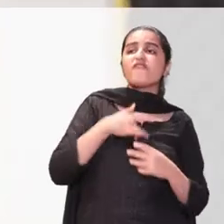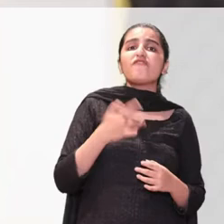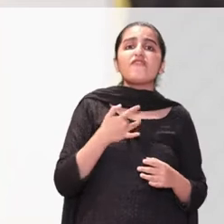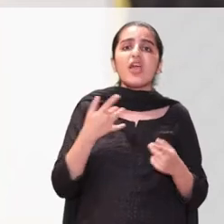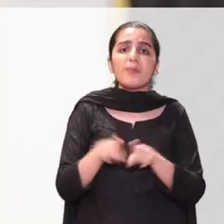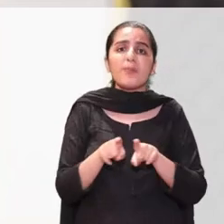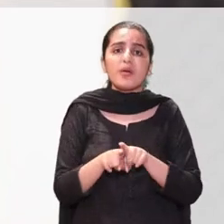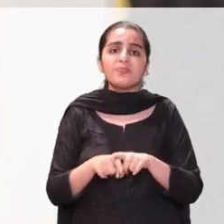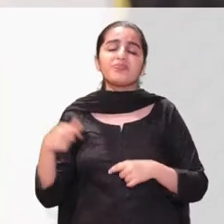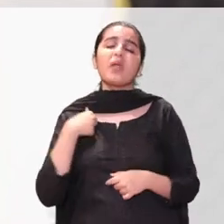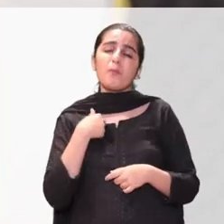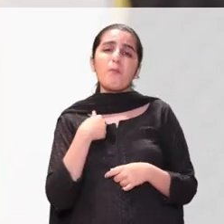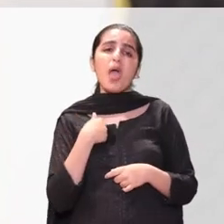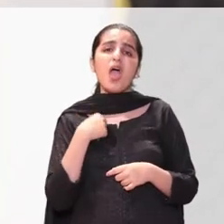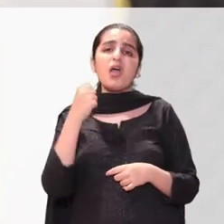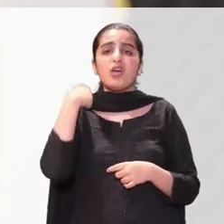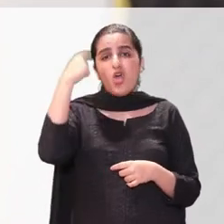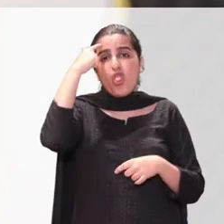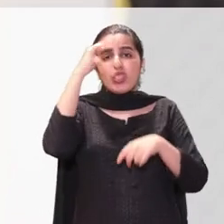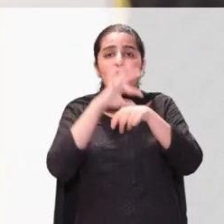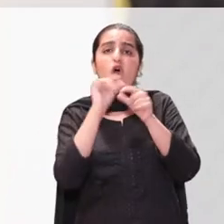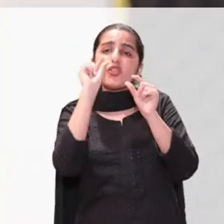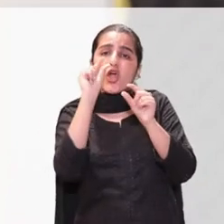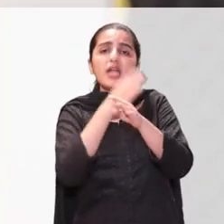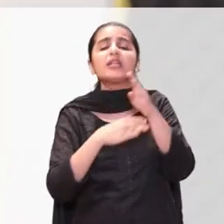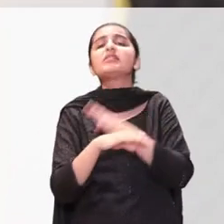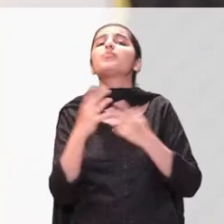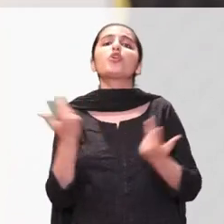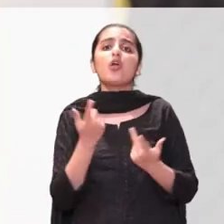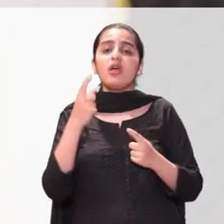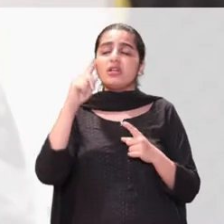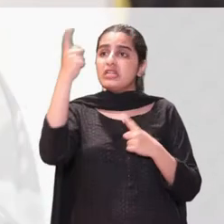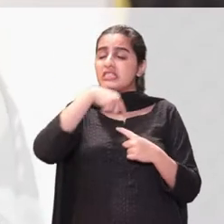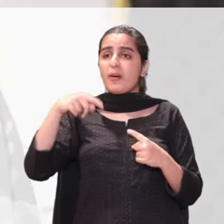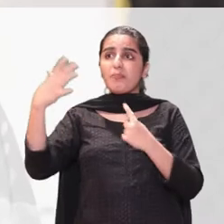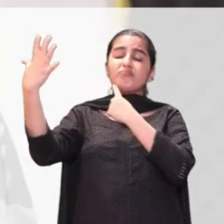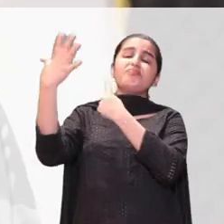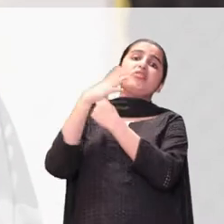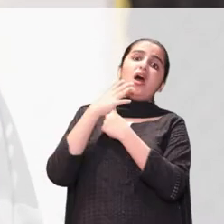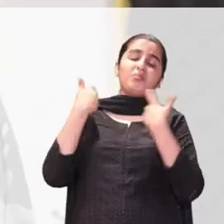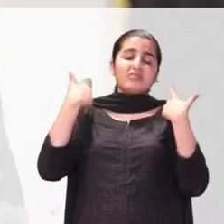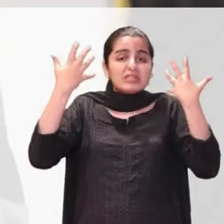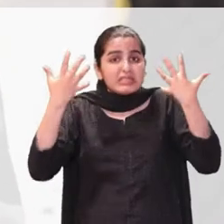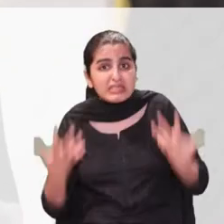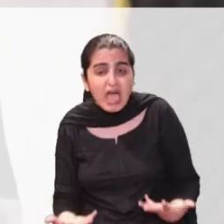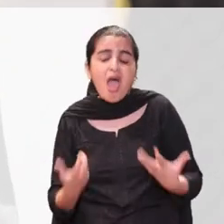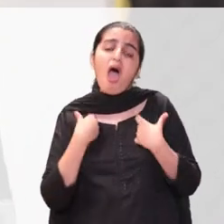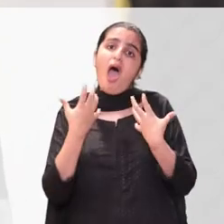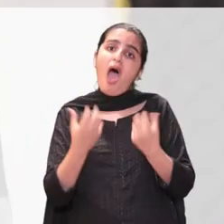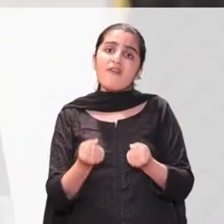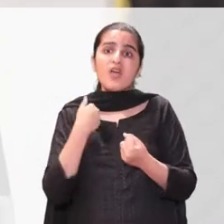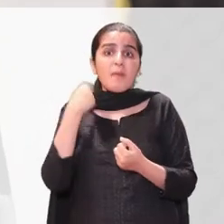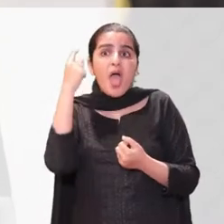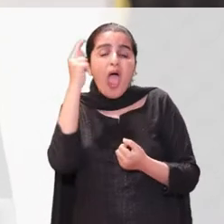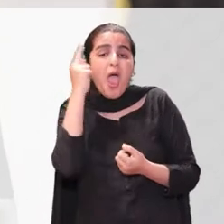आ गए ई एम आई हैव बीन सफरिंग फ्रॉम मेंटल डिसेबिलिटी क्योंकि मुझ पर इतना प्रेशर है और आई कैन